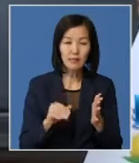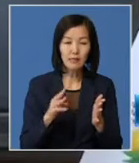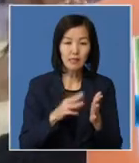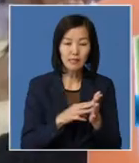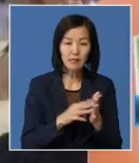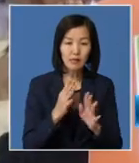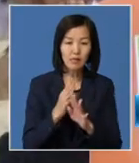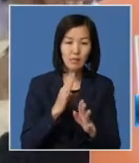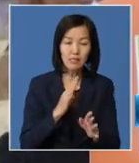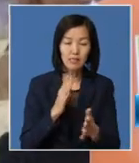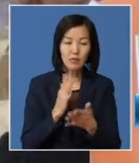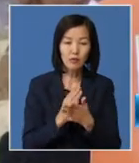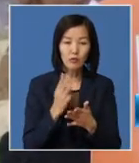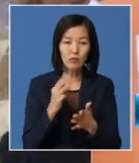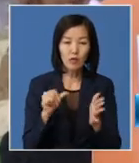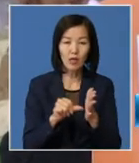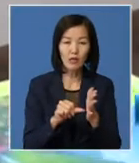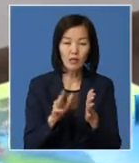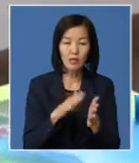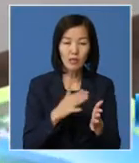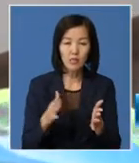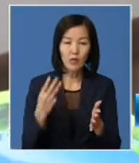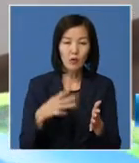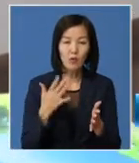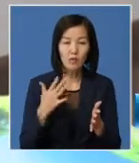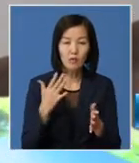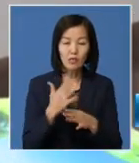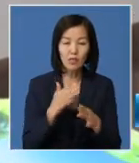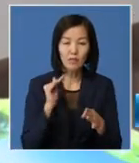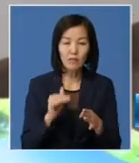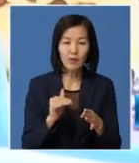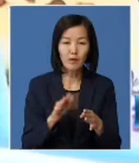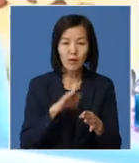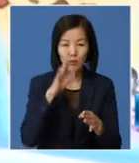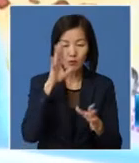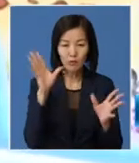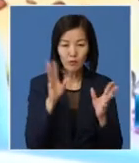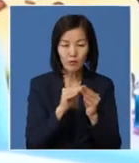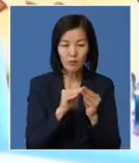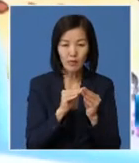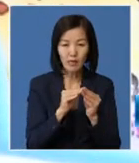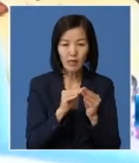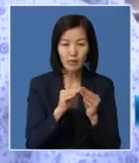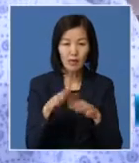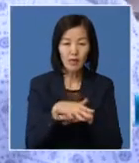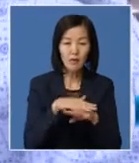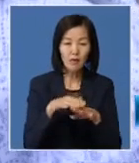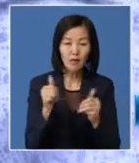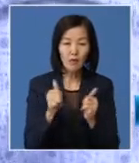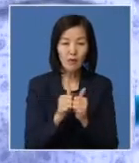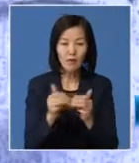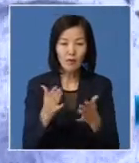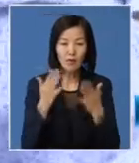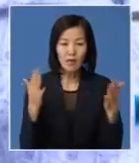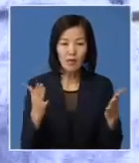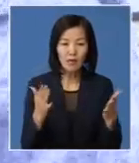кезекте тұр. Оған 3-пен 6 жас аралығындағы 35,5 мыңнан аса ұл қызды қосыңыз. Демек, мегаполис іргесіндегі еңселі